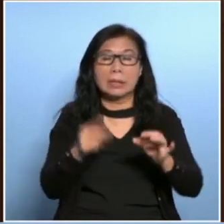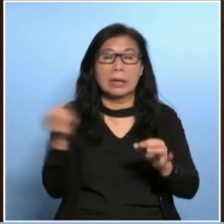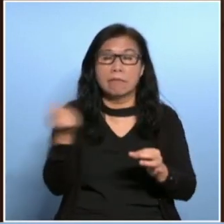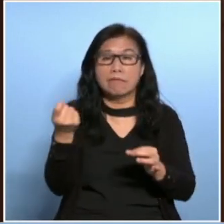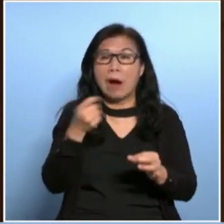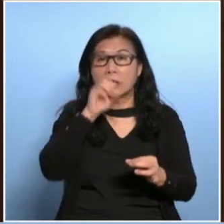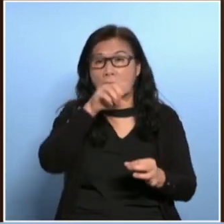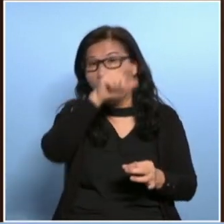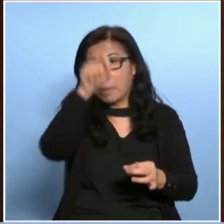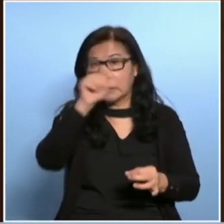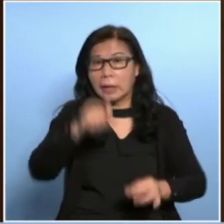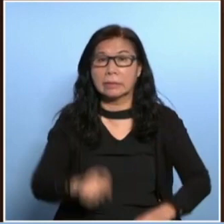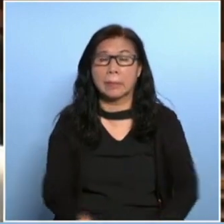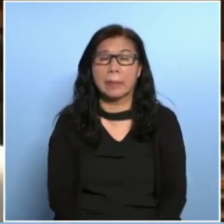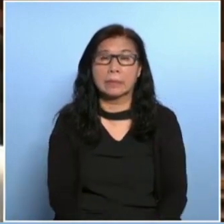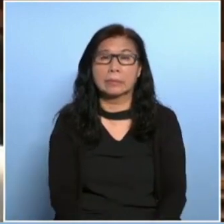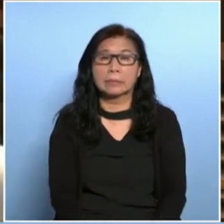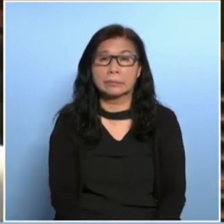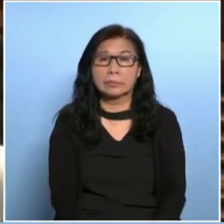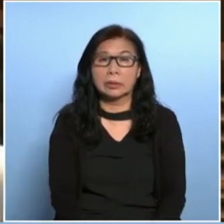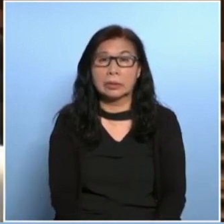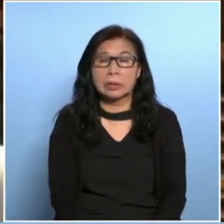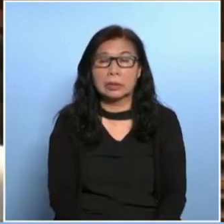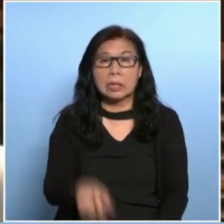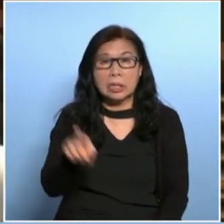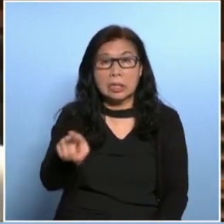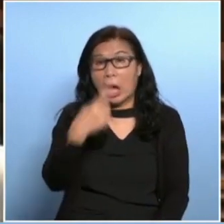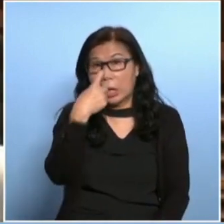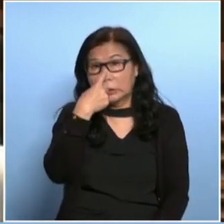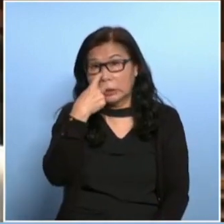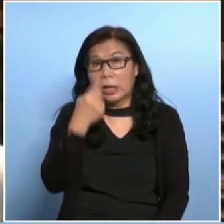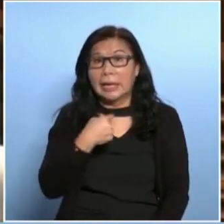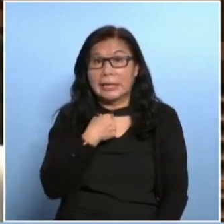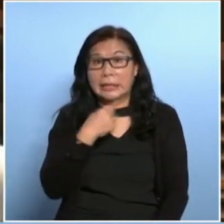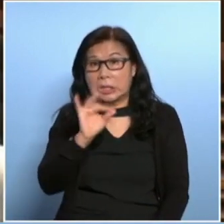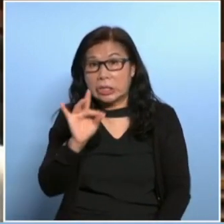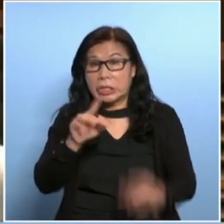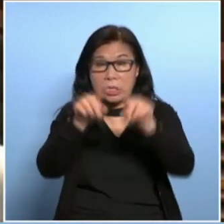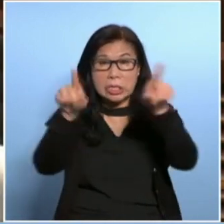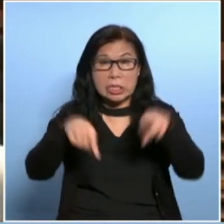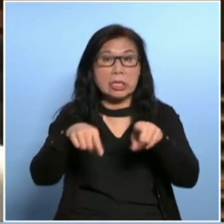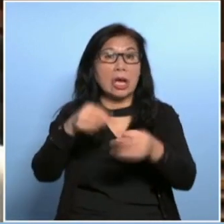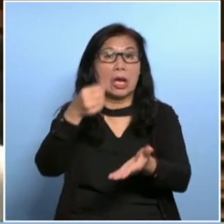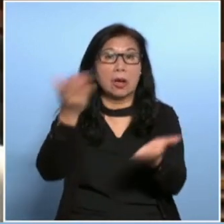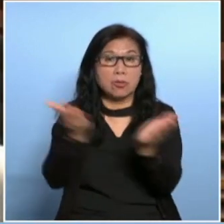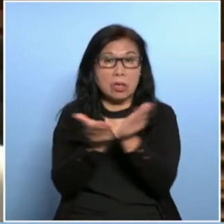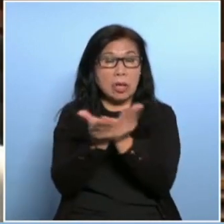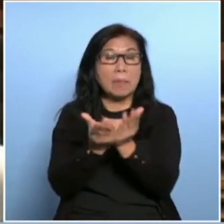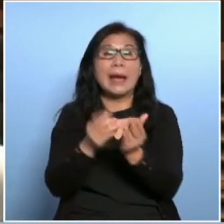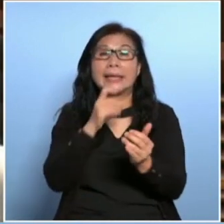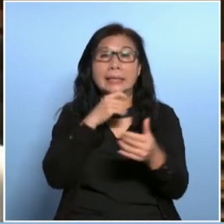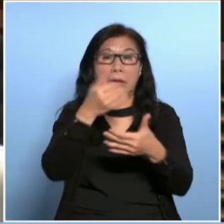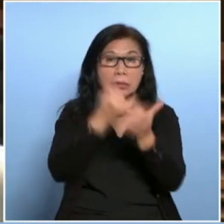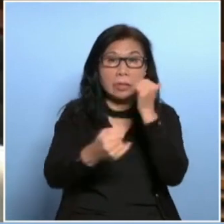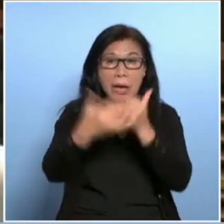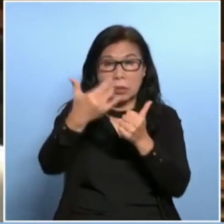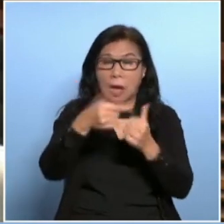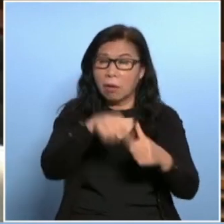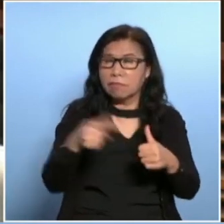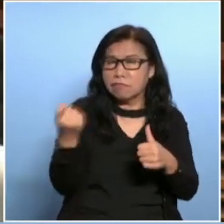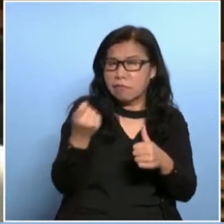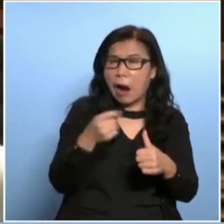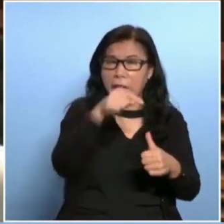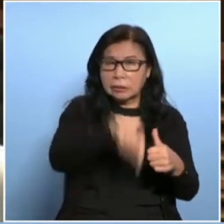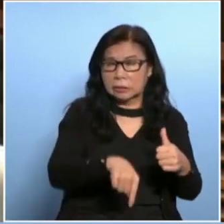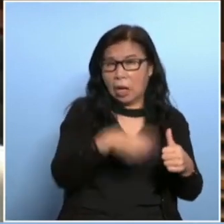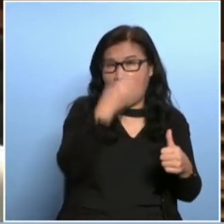出。 我只是說，就是說為什麼那些事情做得那麼快，這些事情做得那麼慢呢？我們現在不做這些事呢，我